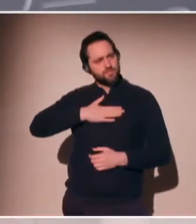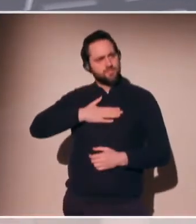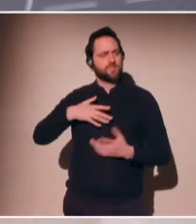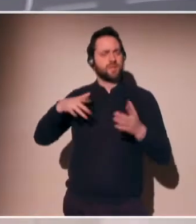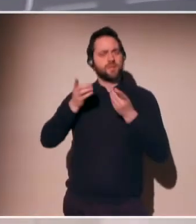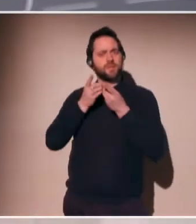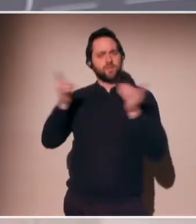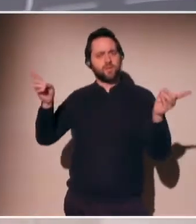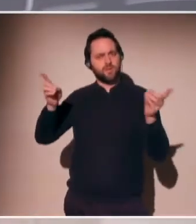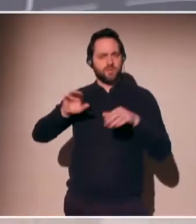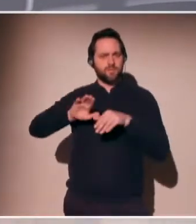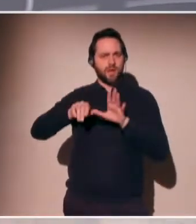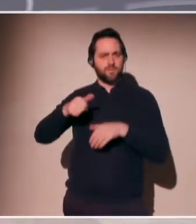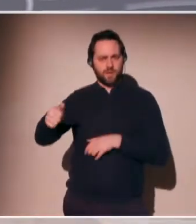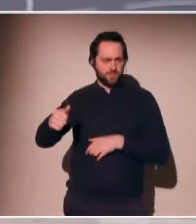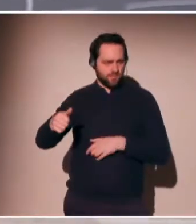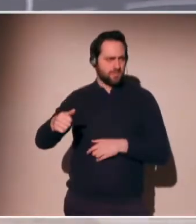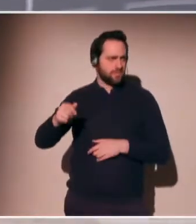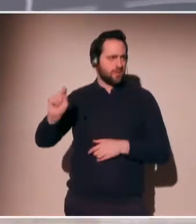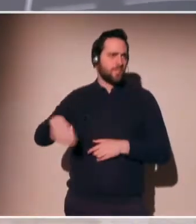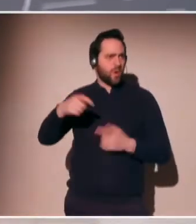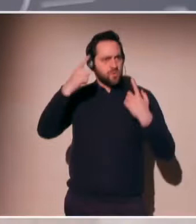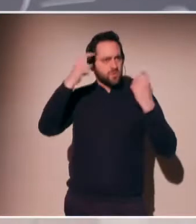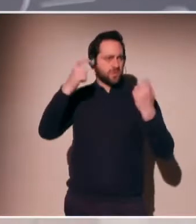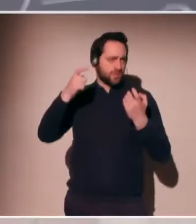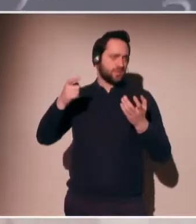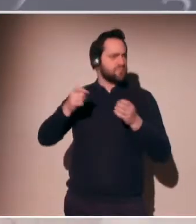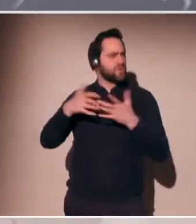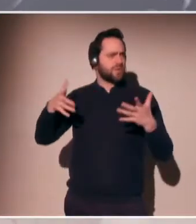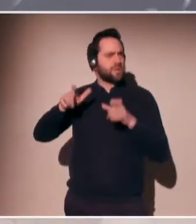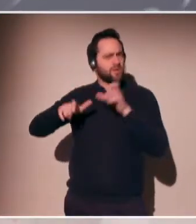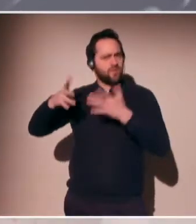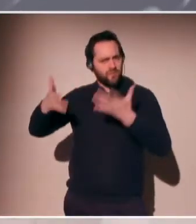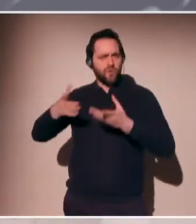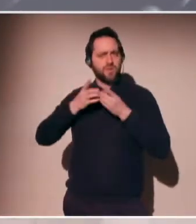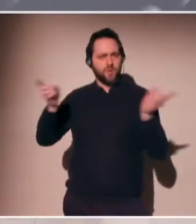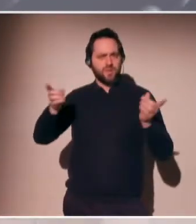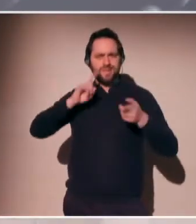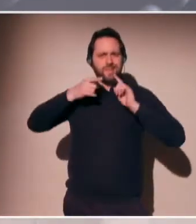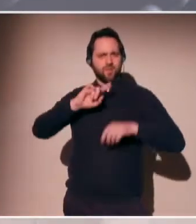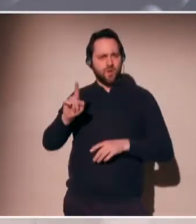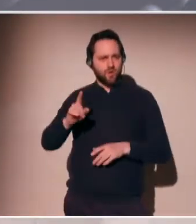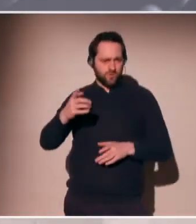des gens ou ce qu'ils pensent vouloir, ce sont ces types de réglementations.